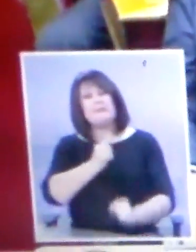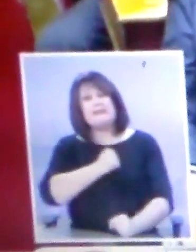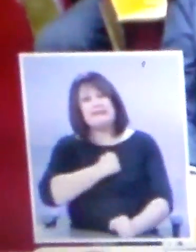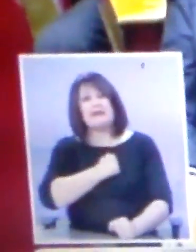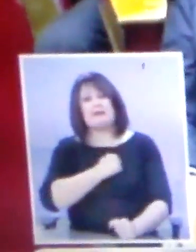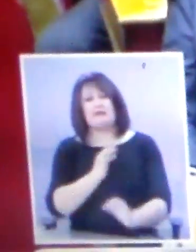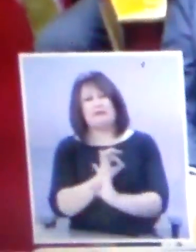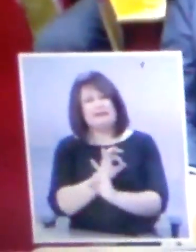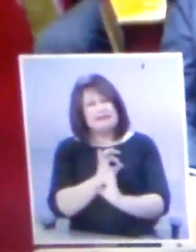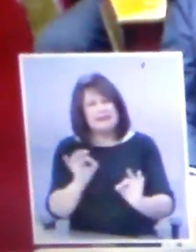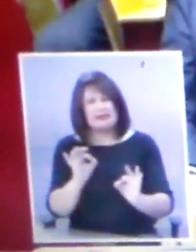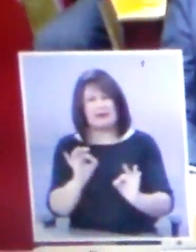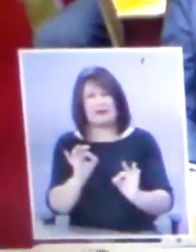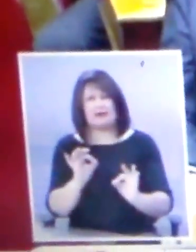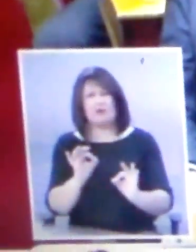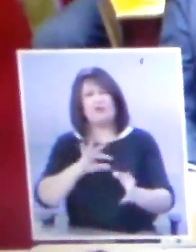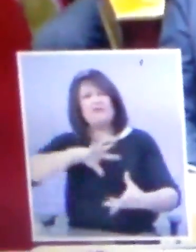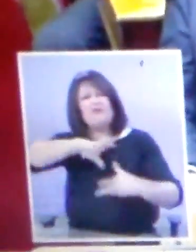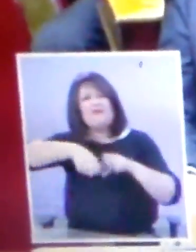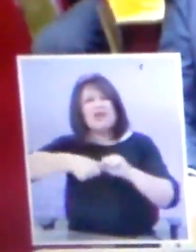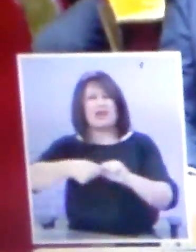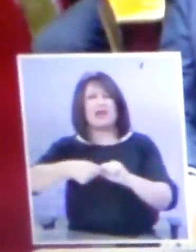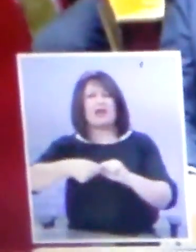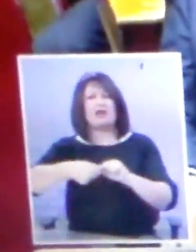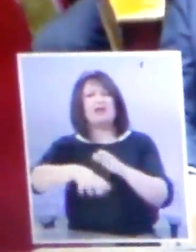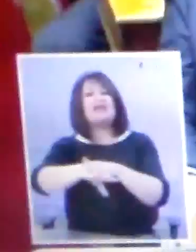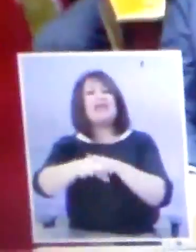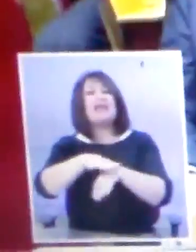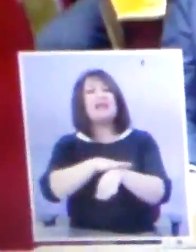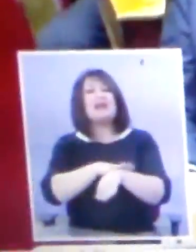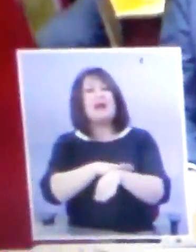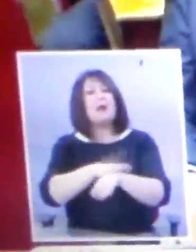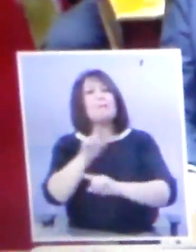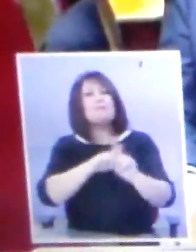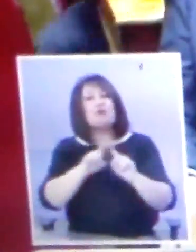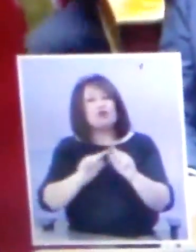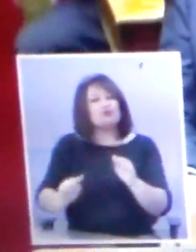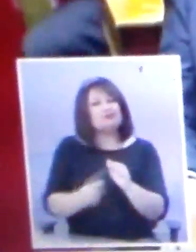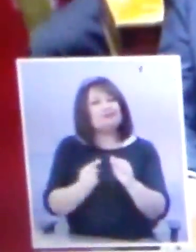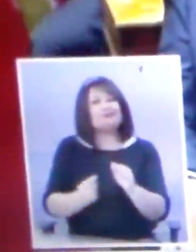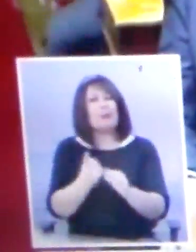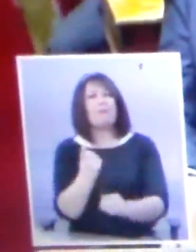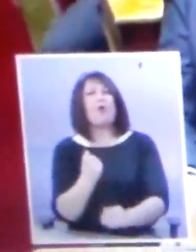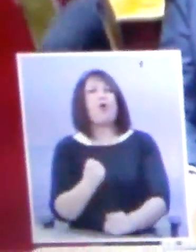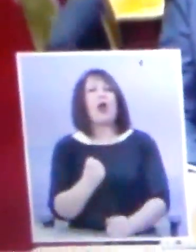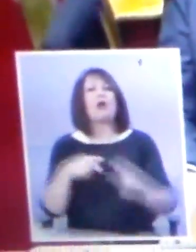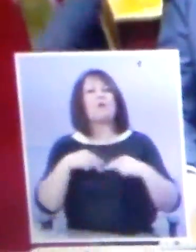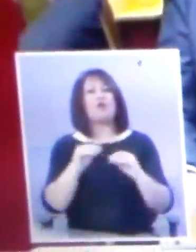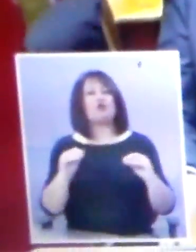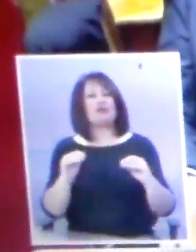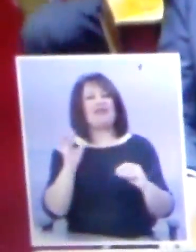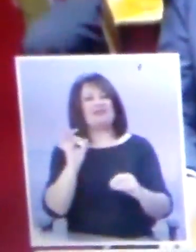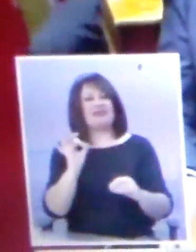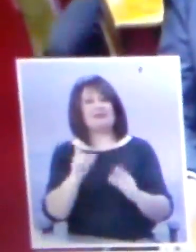των τραμπουκισμών. Ότι τα χέρια της βίας τα οπλίζουν προκλητικές δηλώσεις όπως αυτές που έγιναν εκ μέρους του υπουργού, ο οποίος